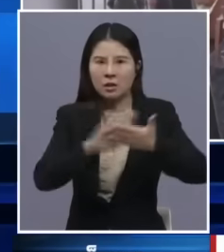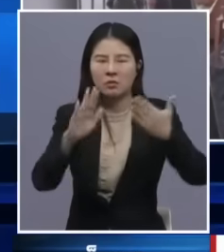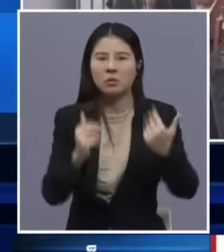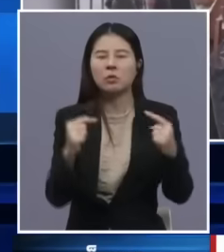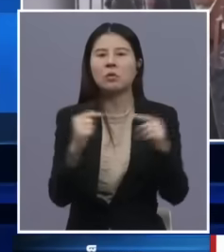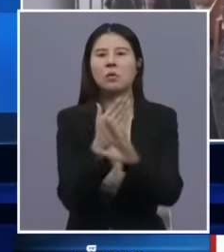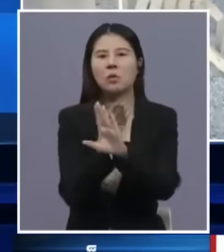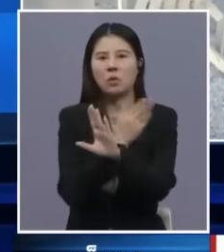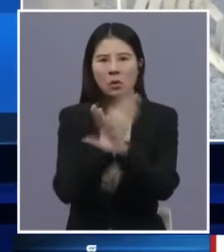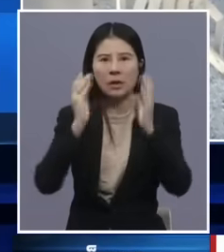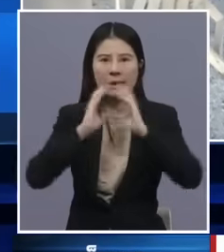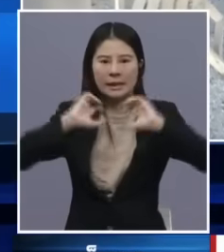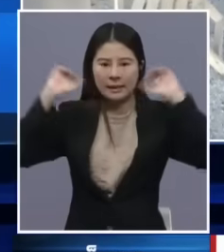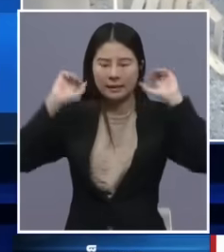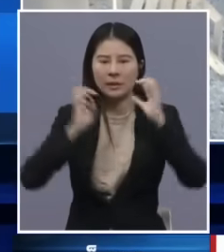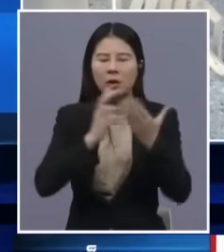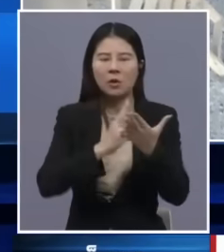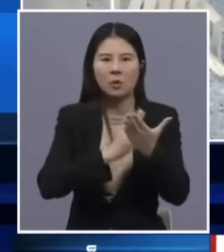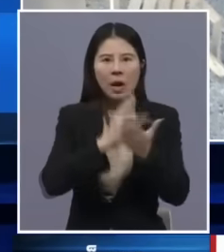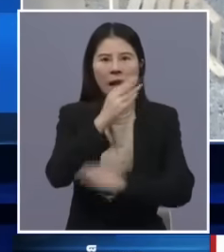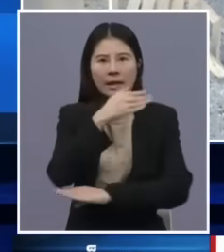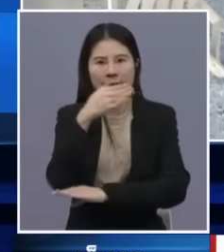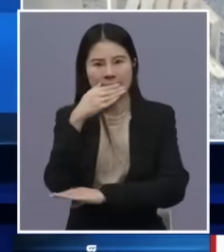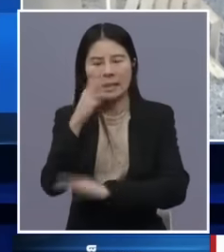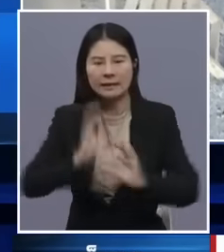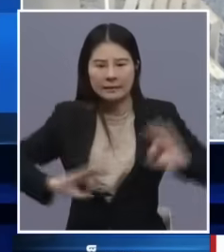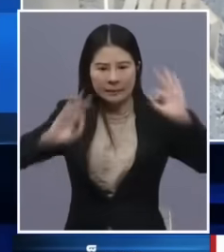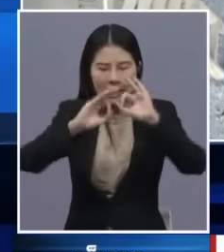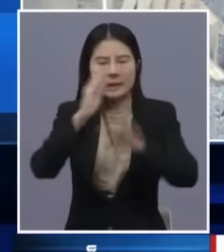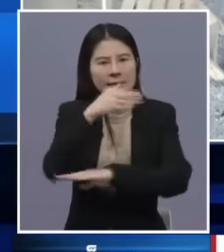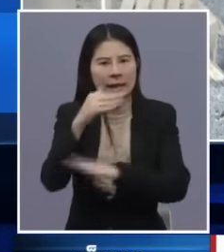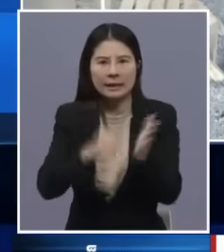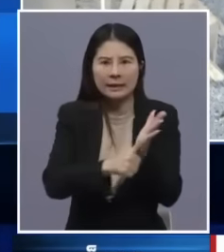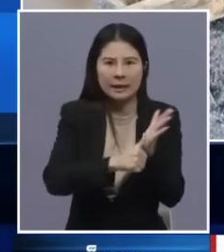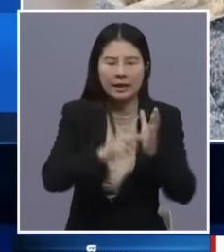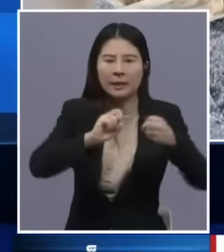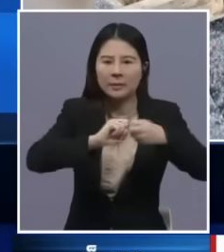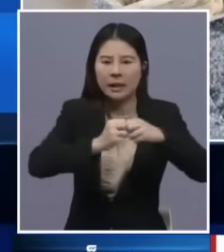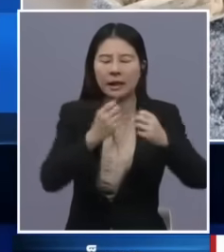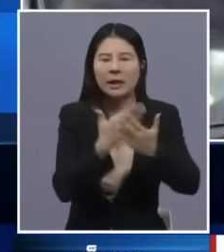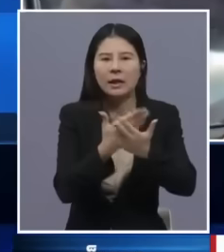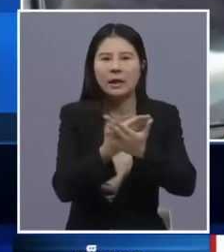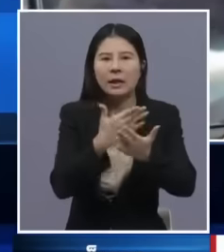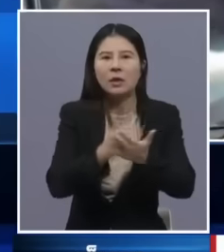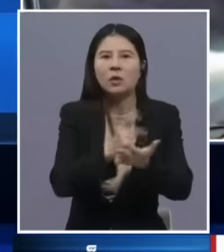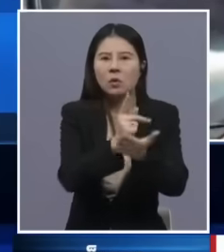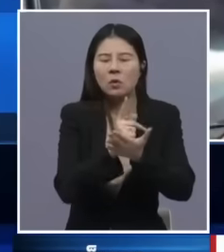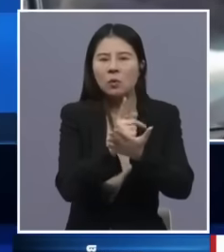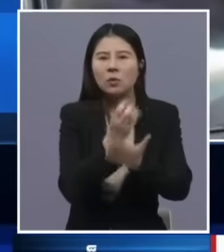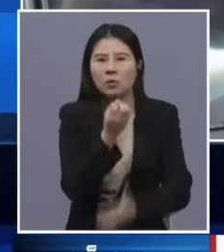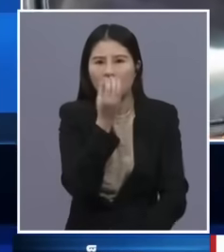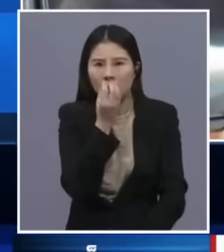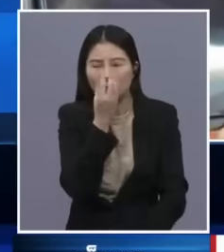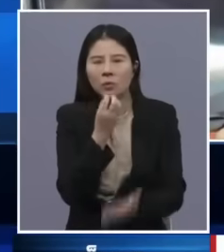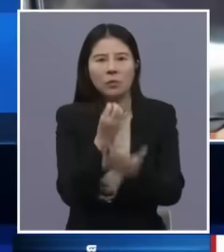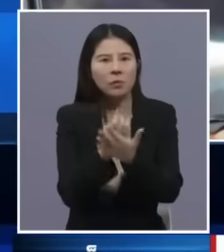เหตุก่อนที่รัฐบาลจะประกาศเป็นวาระแห่งชาติมันถือว่าท้าทายอย่างมากบ้านเมืองเรามีกฎหมายโดยขณะนี้รู้ตัวเจ้าหนี้แล้